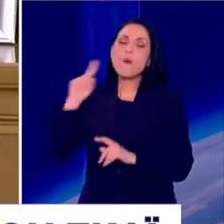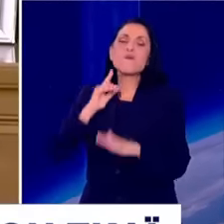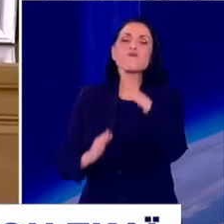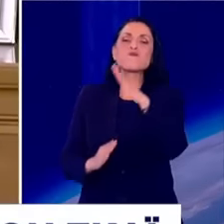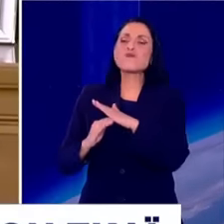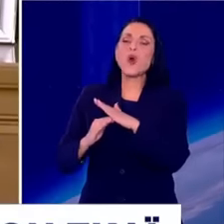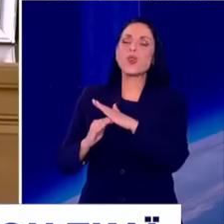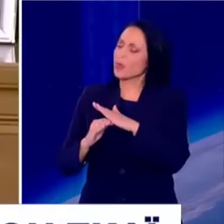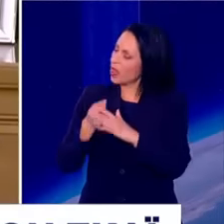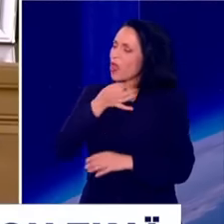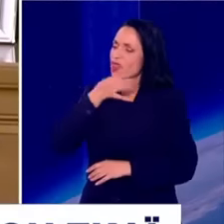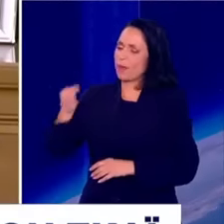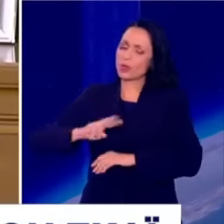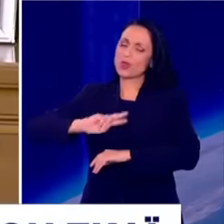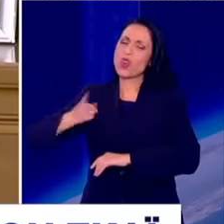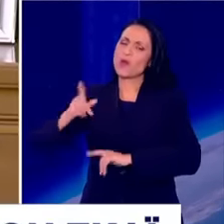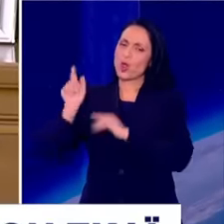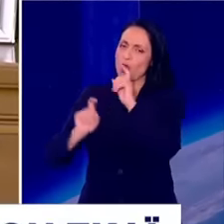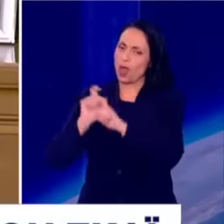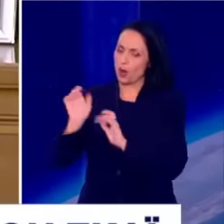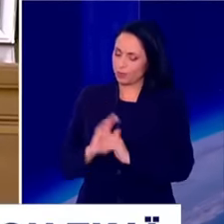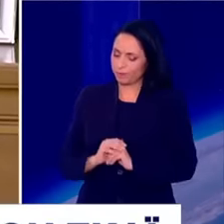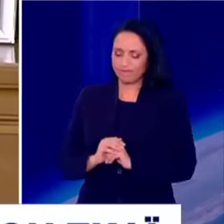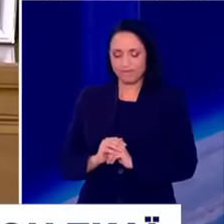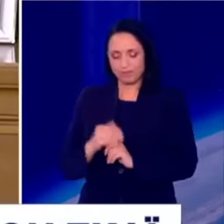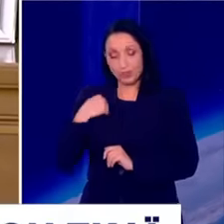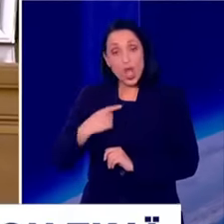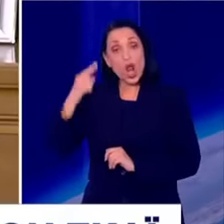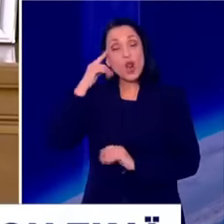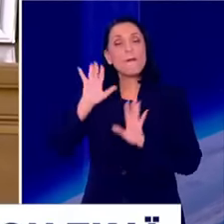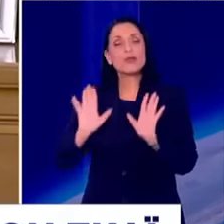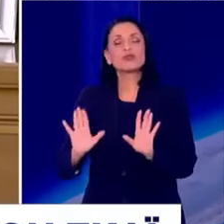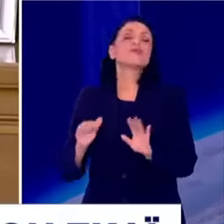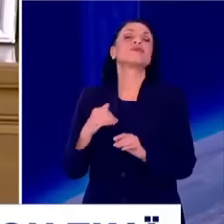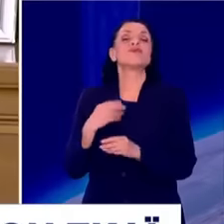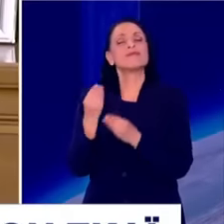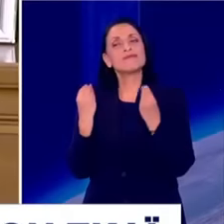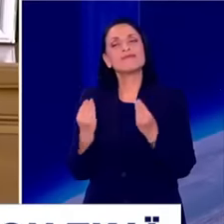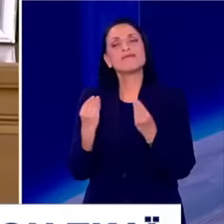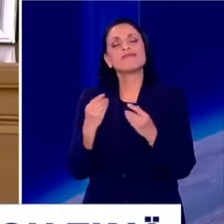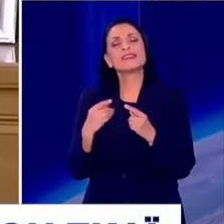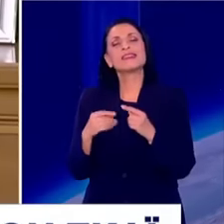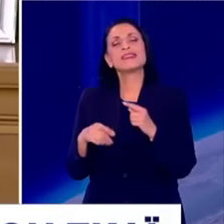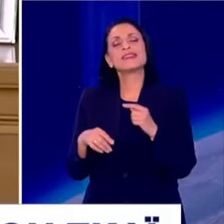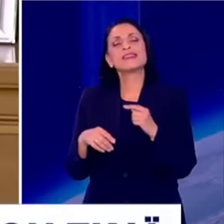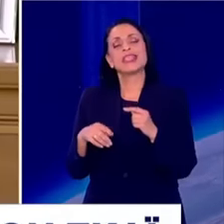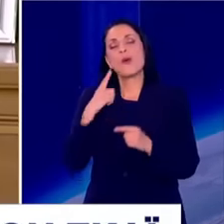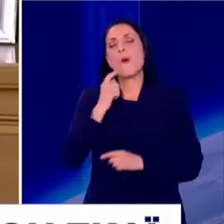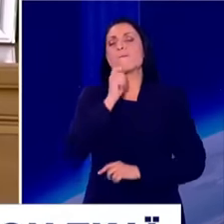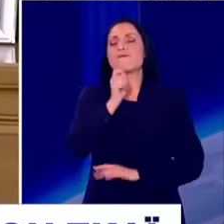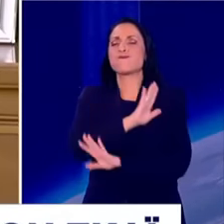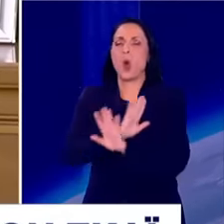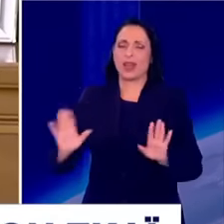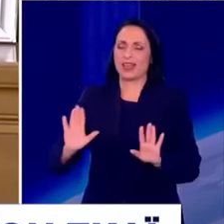Ας απαντήσω το δεύτερο σκέλος πρώτα. Νομίζω ότι καλό είναι στην πολιτική και είμαι ήπιος πολιτικός να αποφεύγονται οι